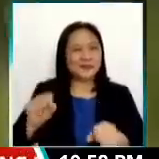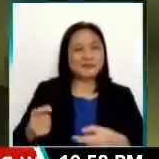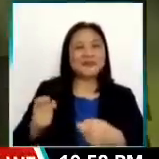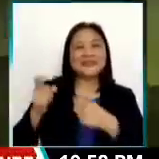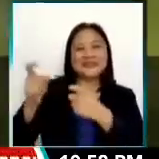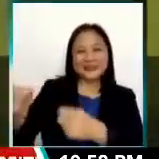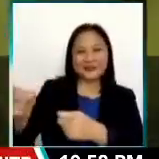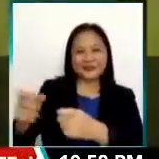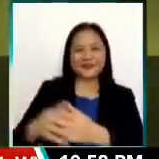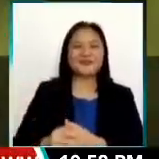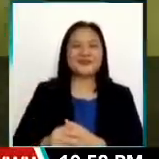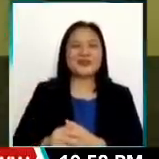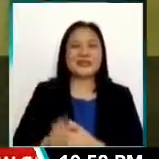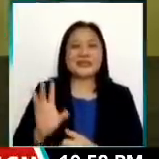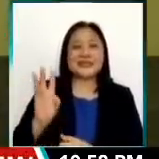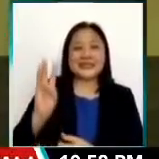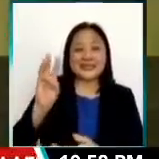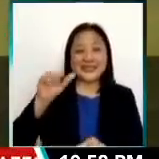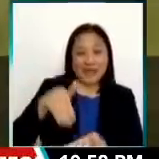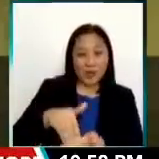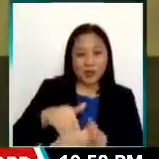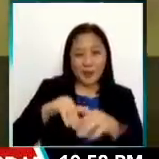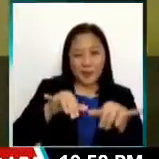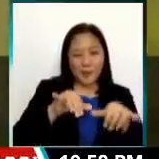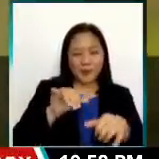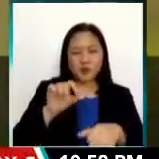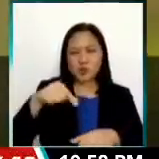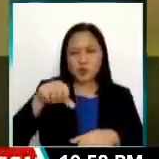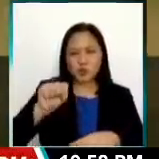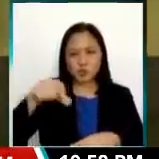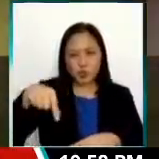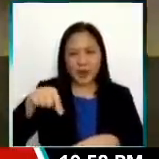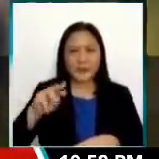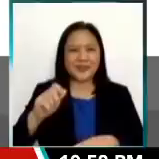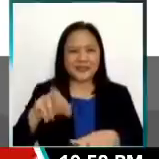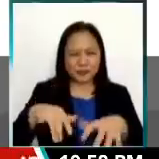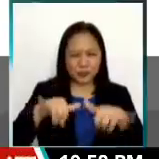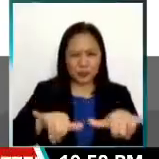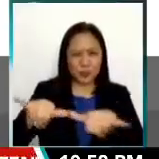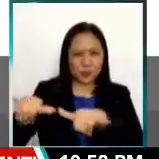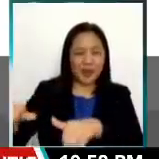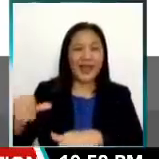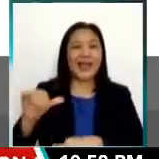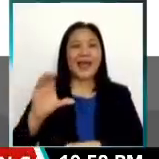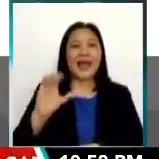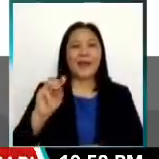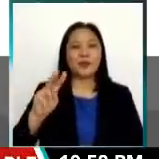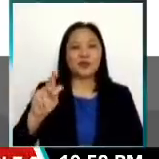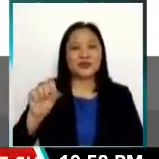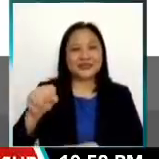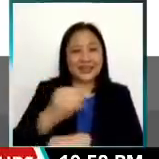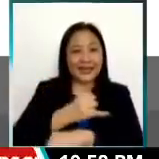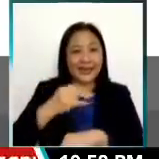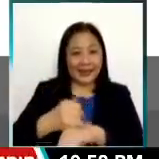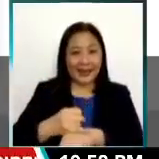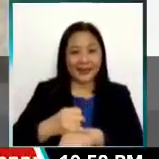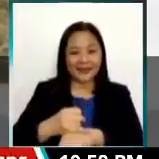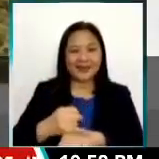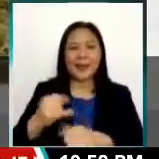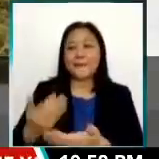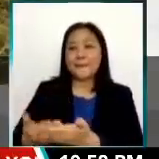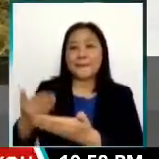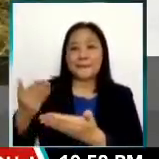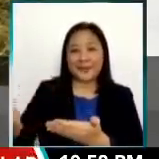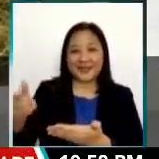Mahigit 6,000 square meters na lote sa Camotes Island Beautiful ang binili ni Christopher Villanueva